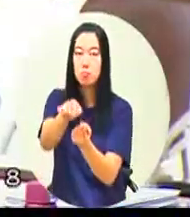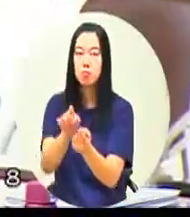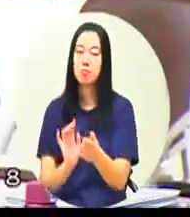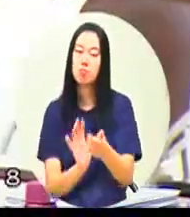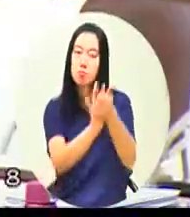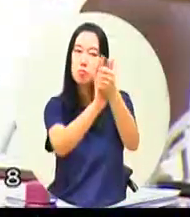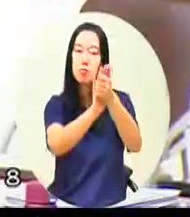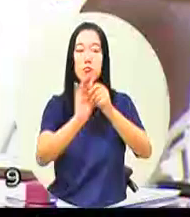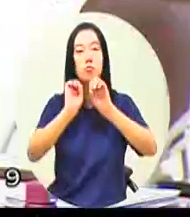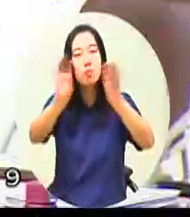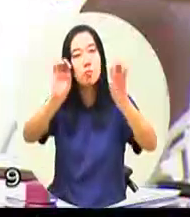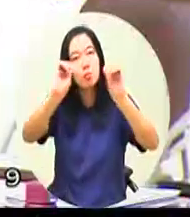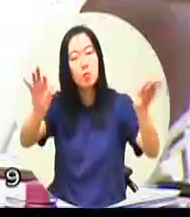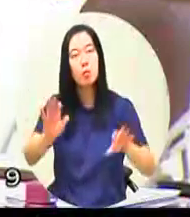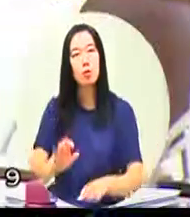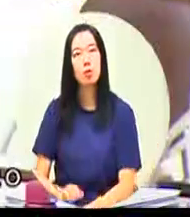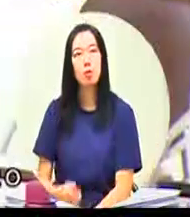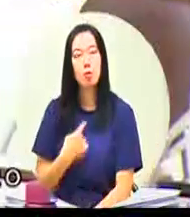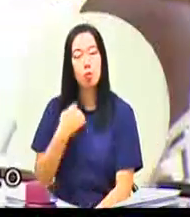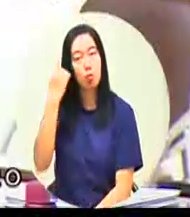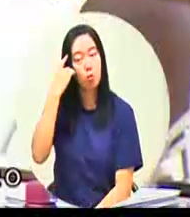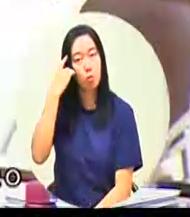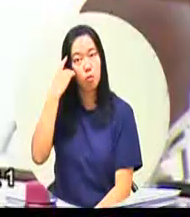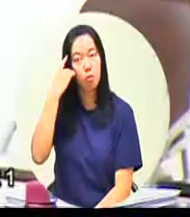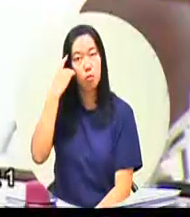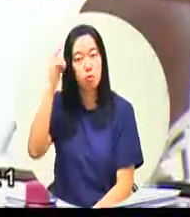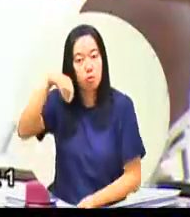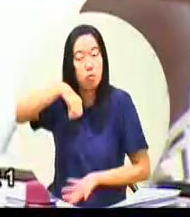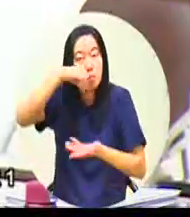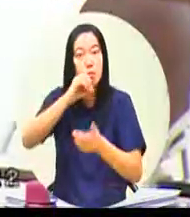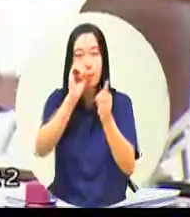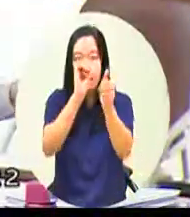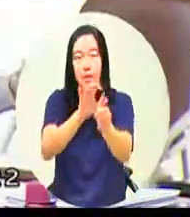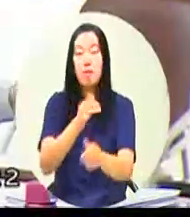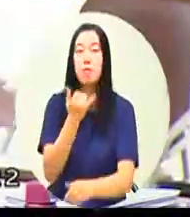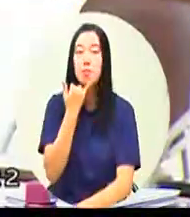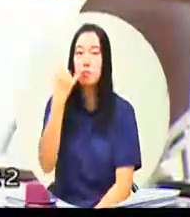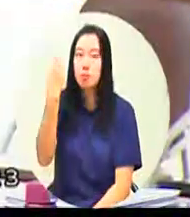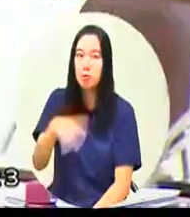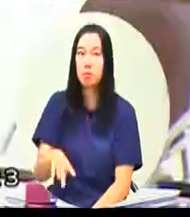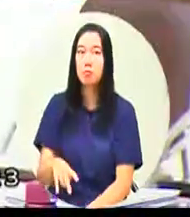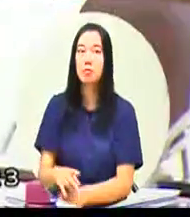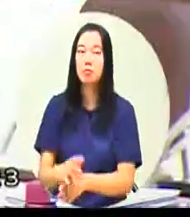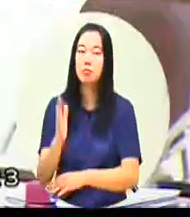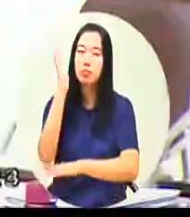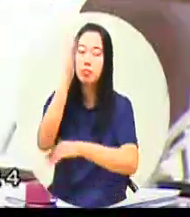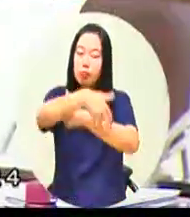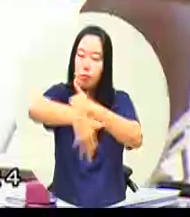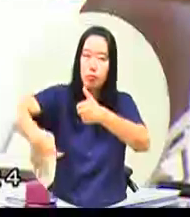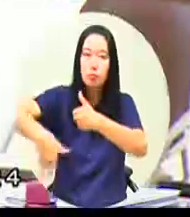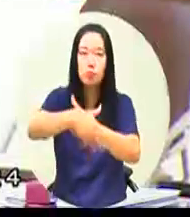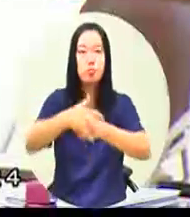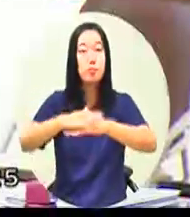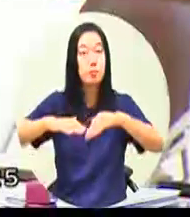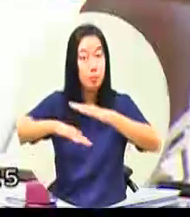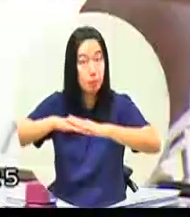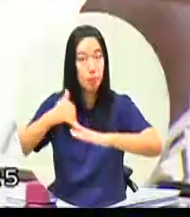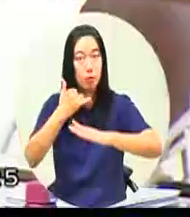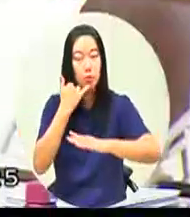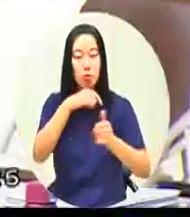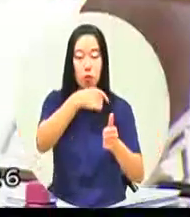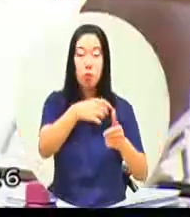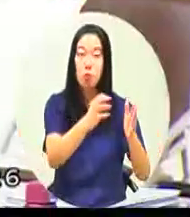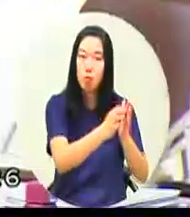动哦，本席想说，是不是你们可以跨局处？哦，咱教育局也当好咱的囡